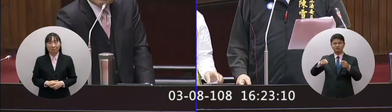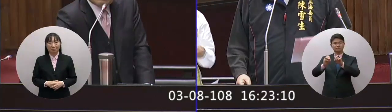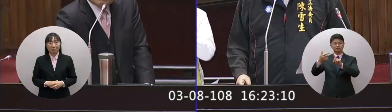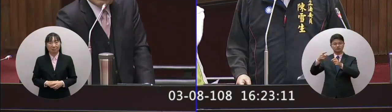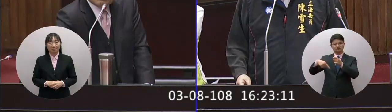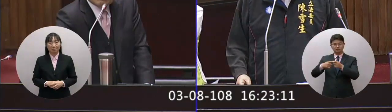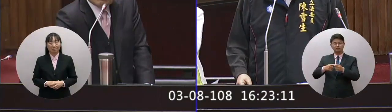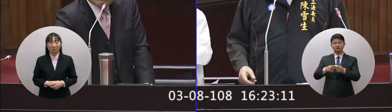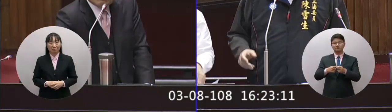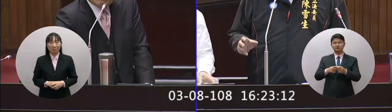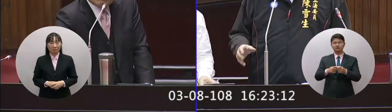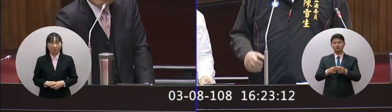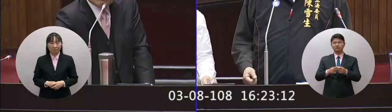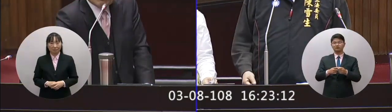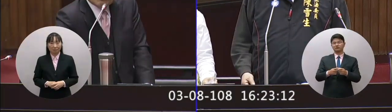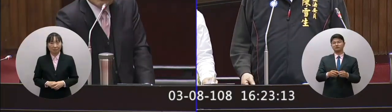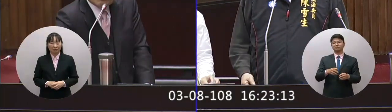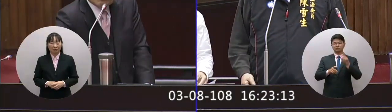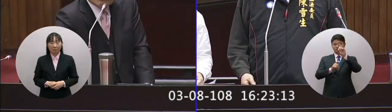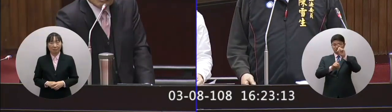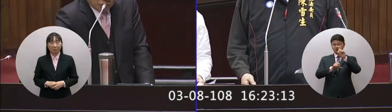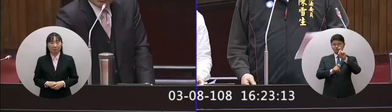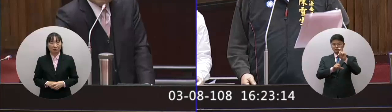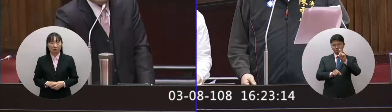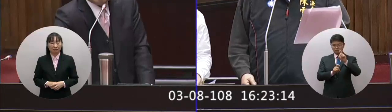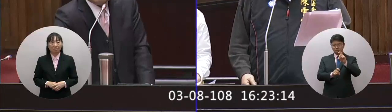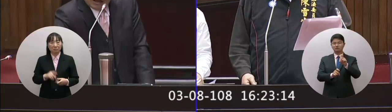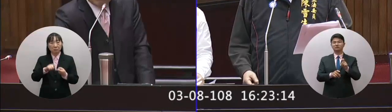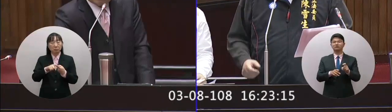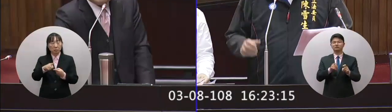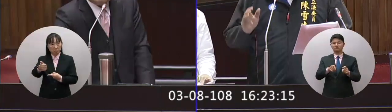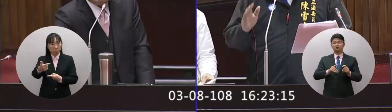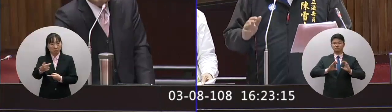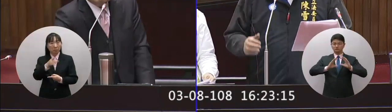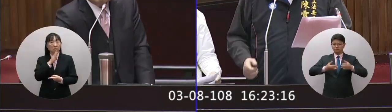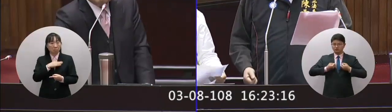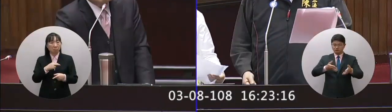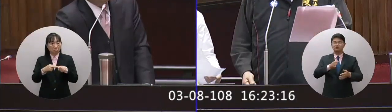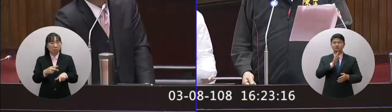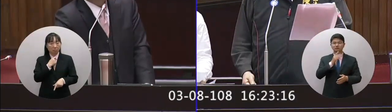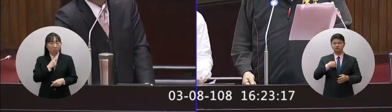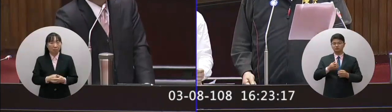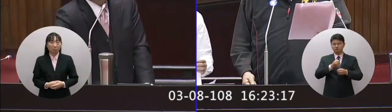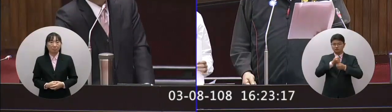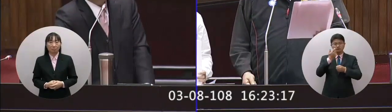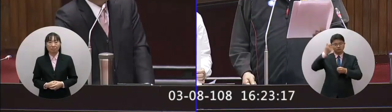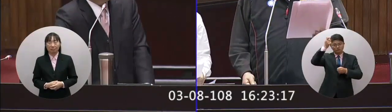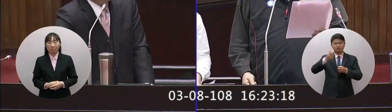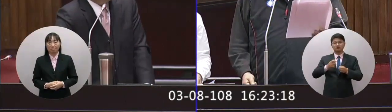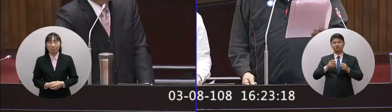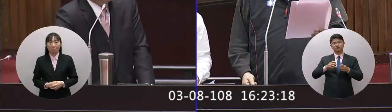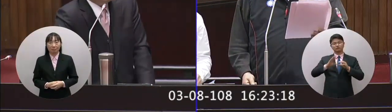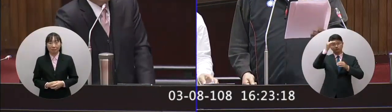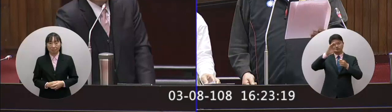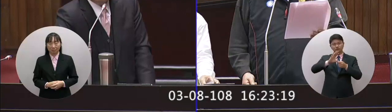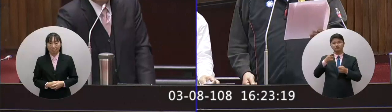呀，双十国庆哈，也是用我们马祖的酒做国宴酒， 值得推销，这个好东西。 我们那个酒啊，还获得106年旧金